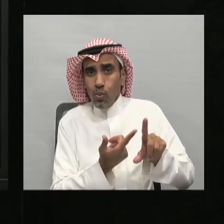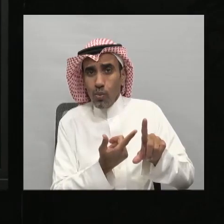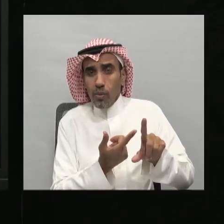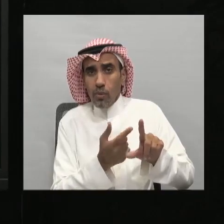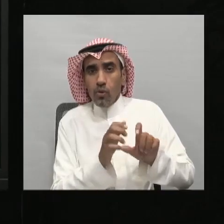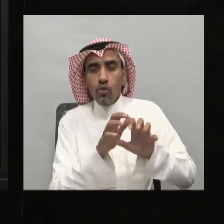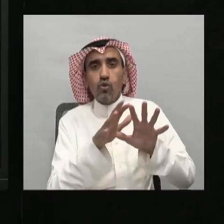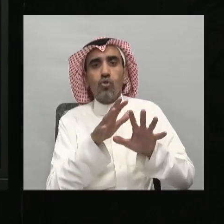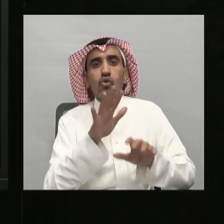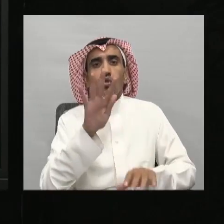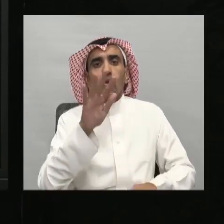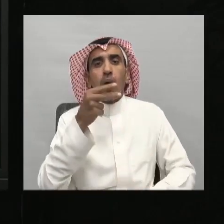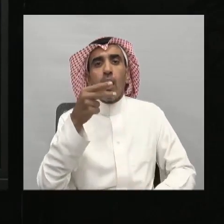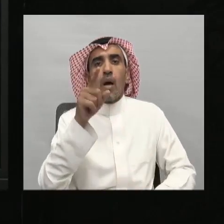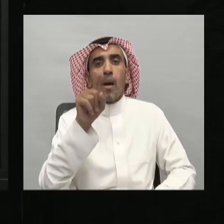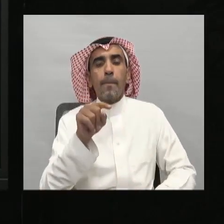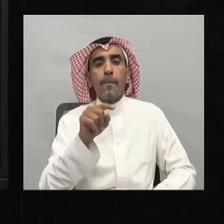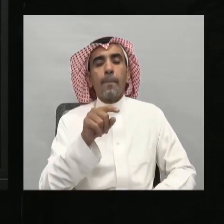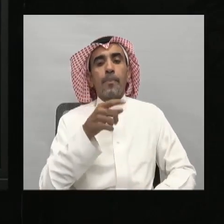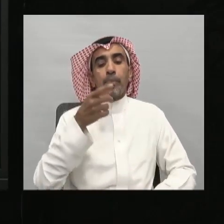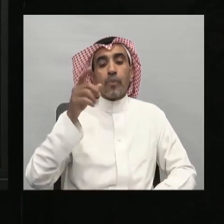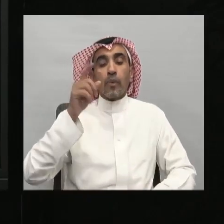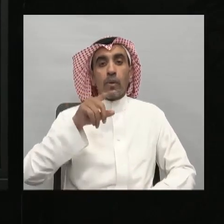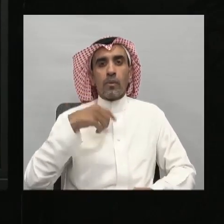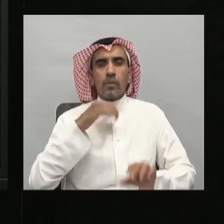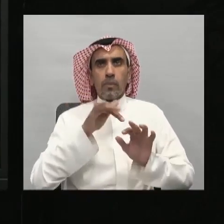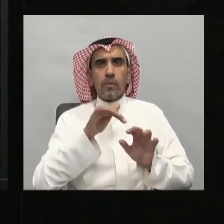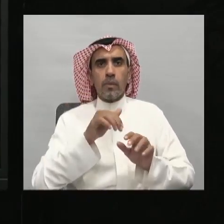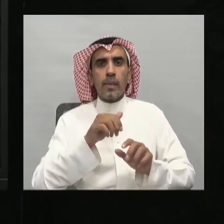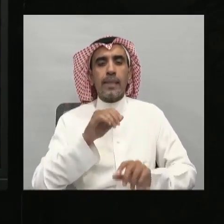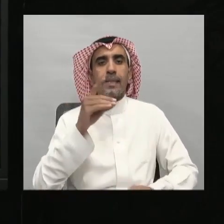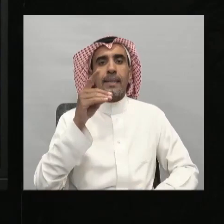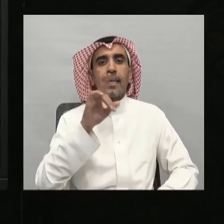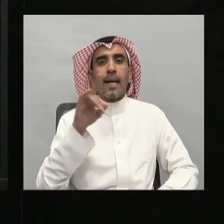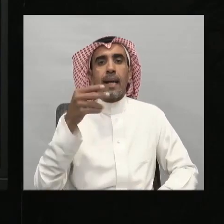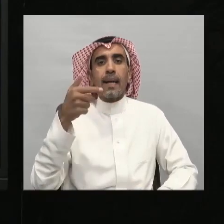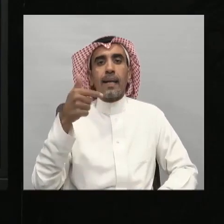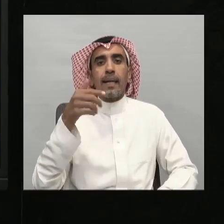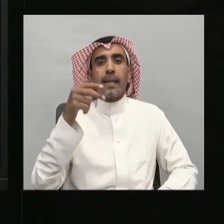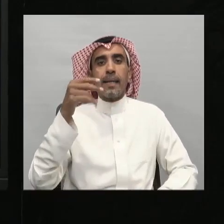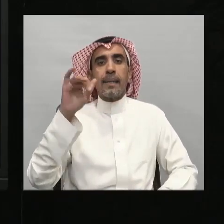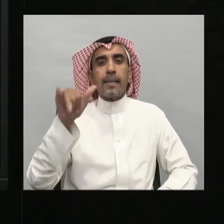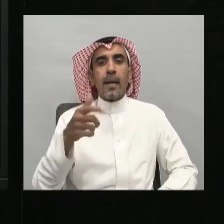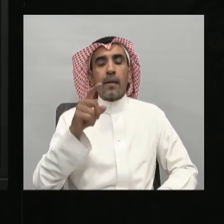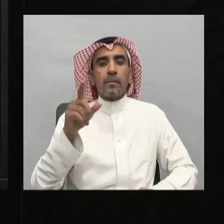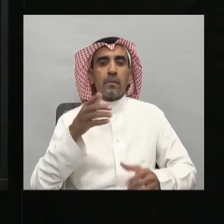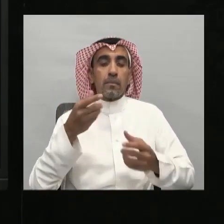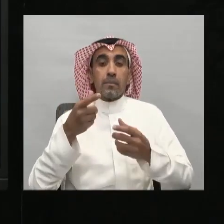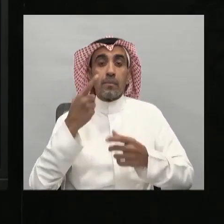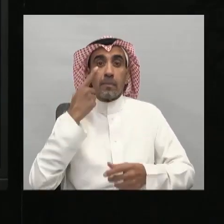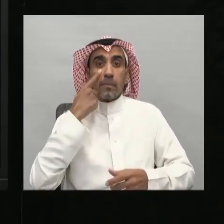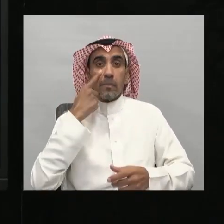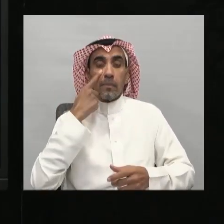الشعاب المرجانية. أيضا يحتوي المرجان على الطلائعيات، هذه الطلائعيات تعيش معيشة تكافلية،